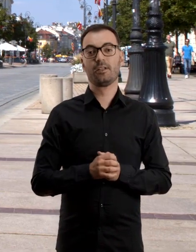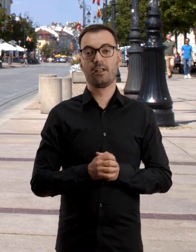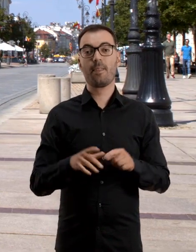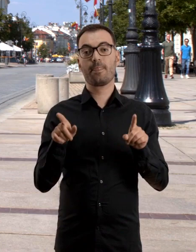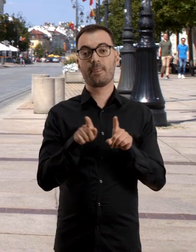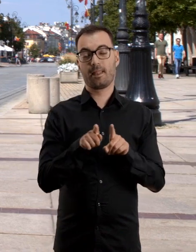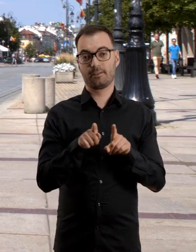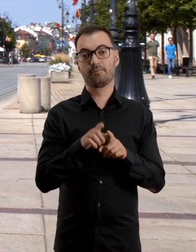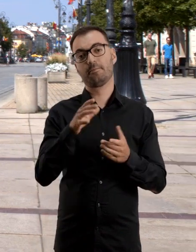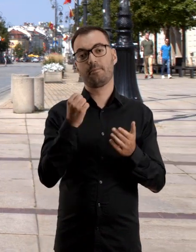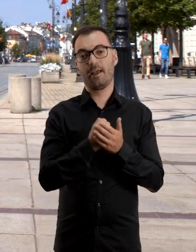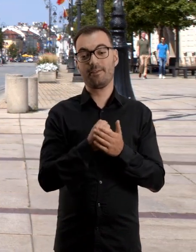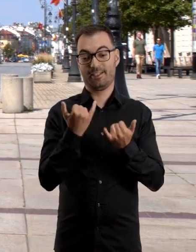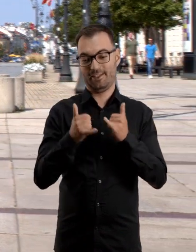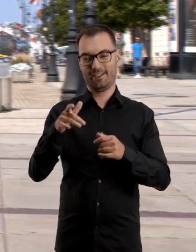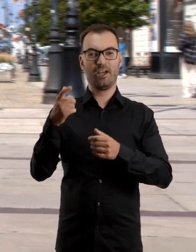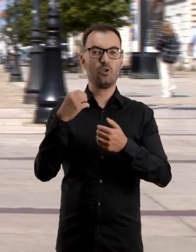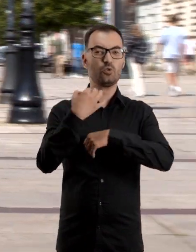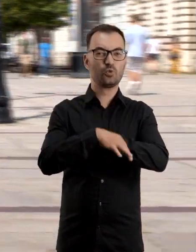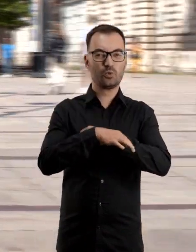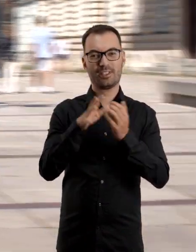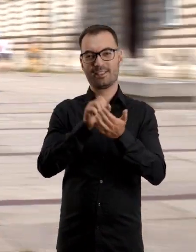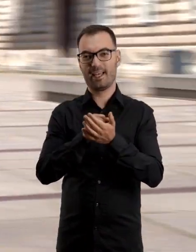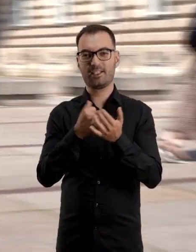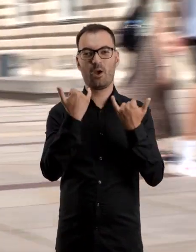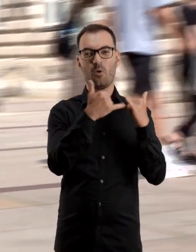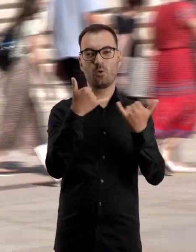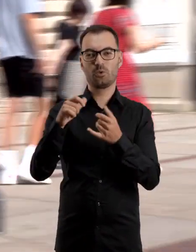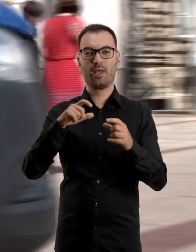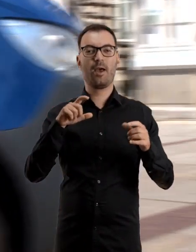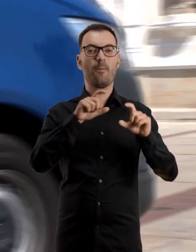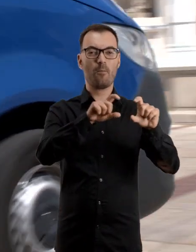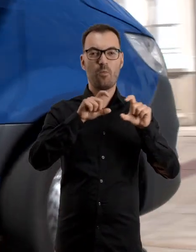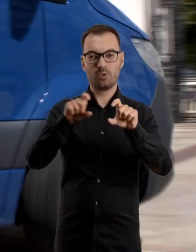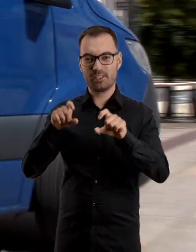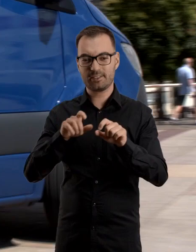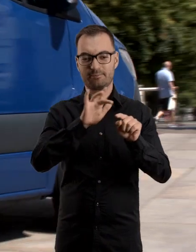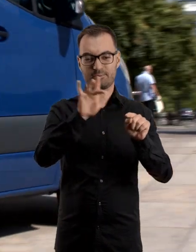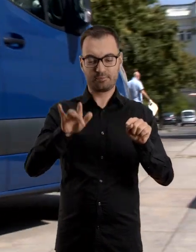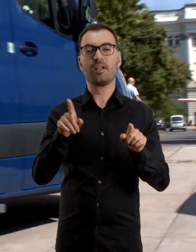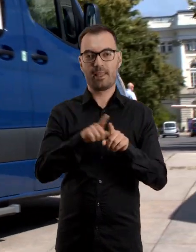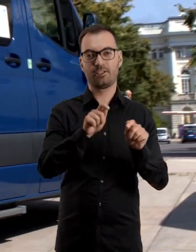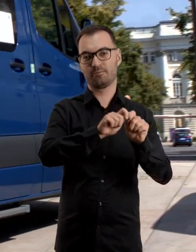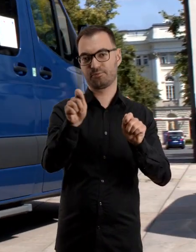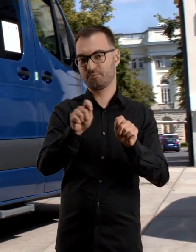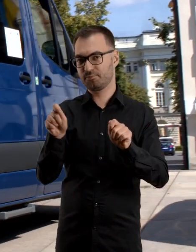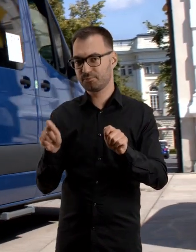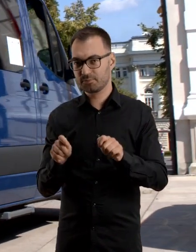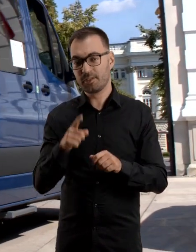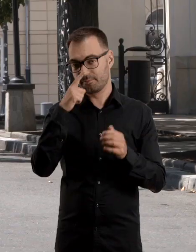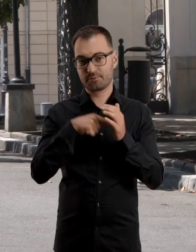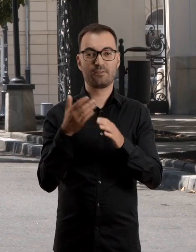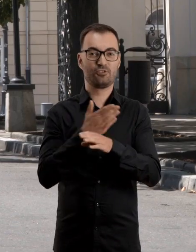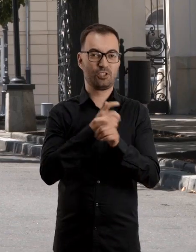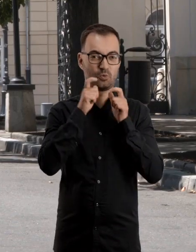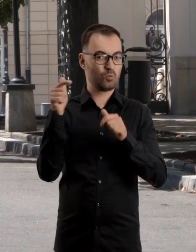powrotny oraz odpowiednią liczbę przejazdów zgłoszonych zgodnie z potrzebami pomiędzy budynkami, w których odbywają się